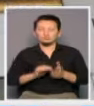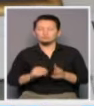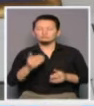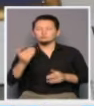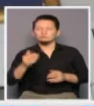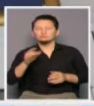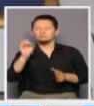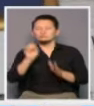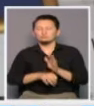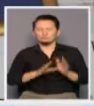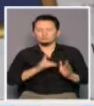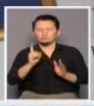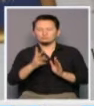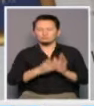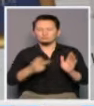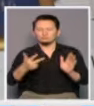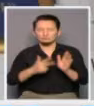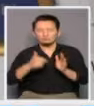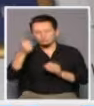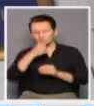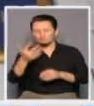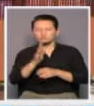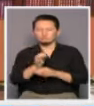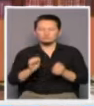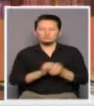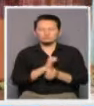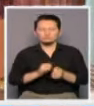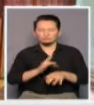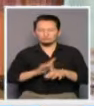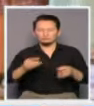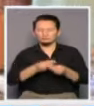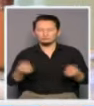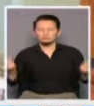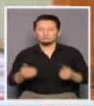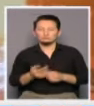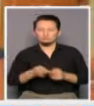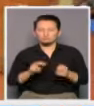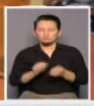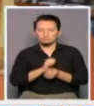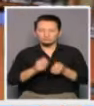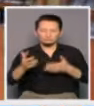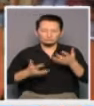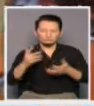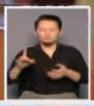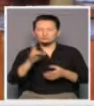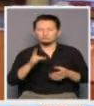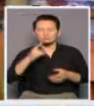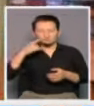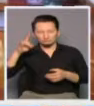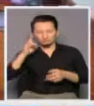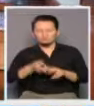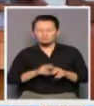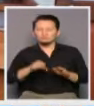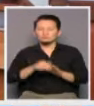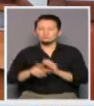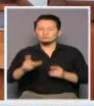его расстрела в 1938 году фотографии и документы не могут найти до сих пор. Хоть по документам архива Республики Казахстан Салимгерей